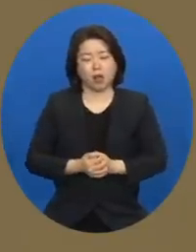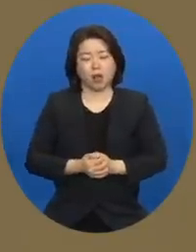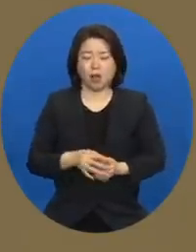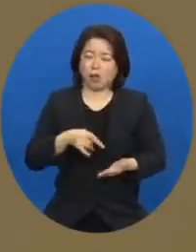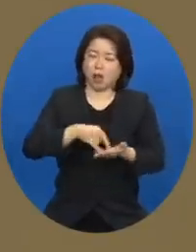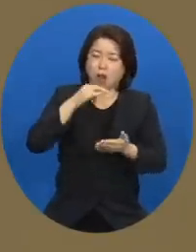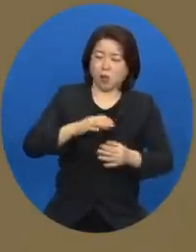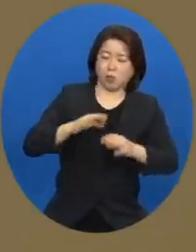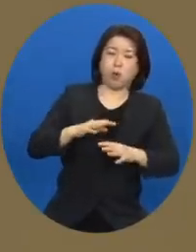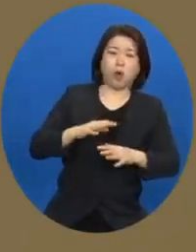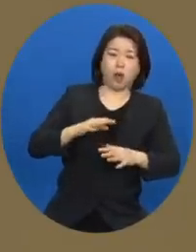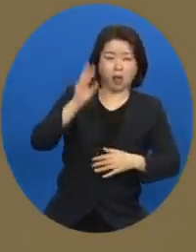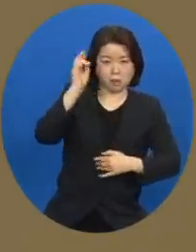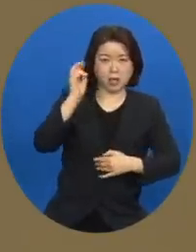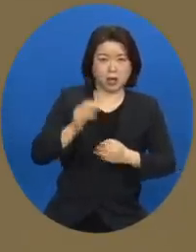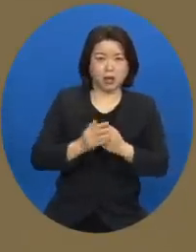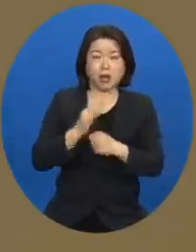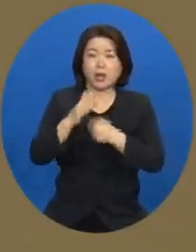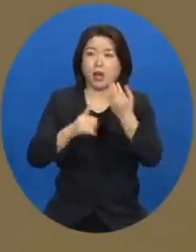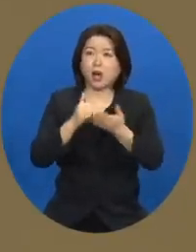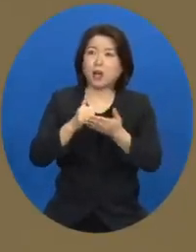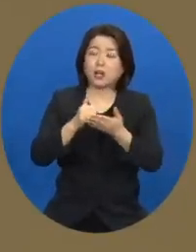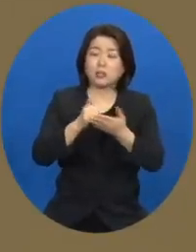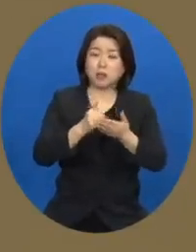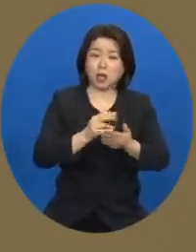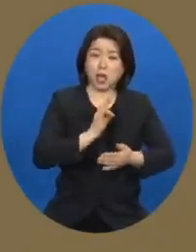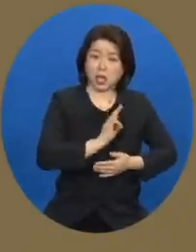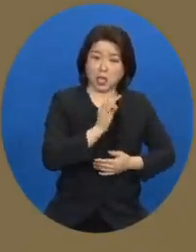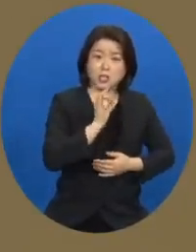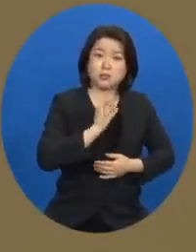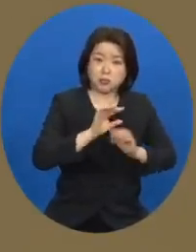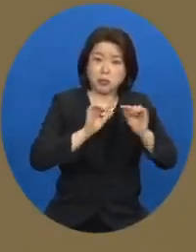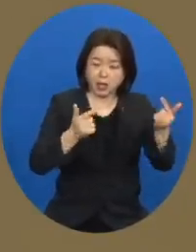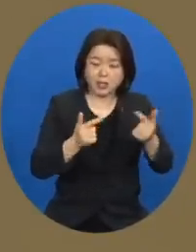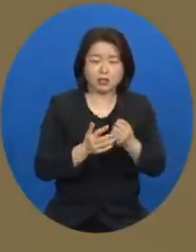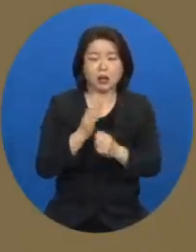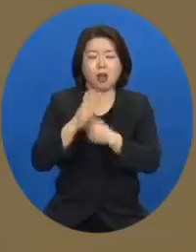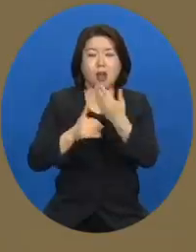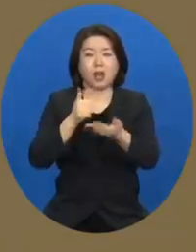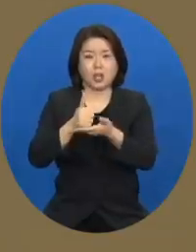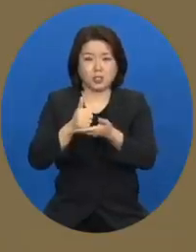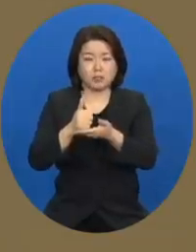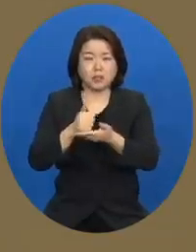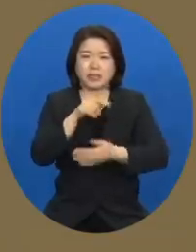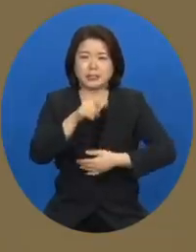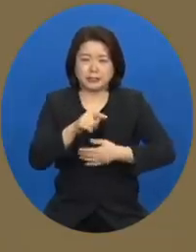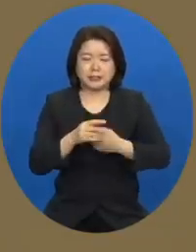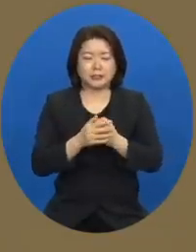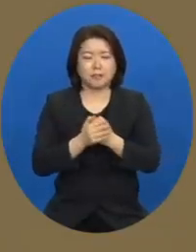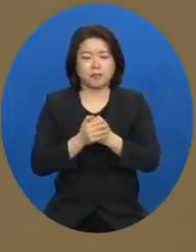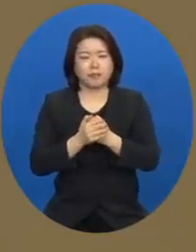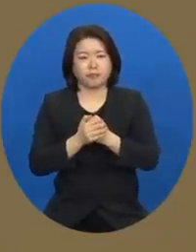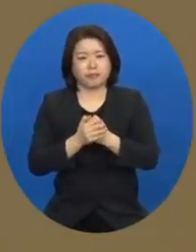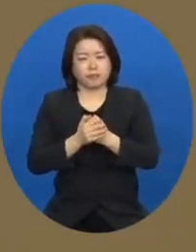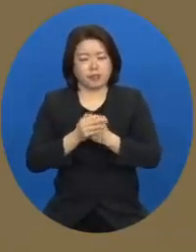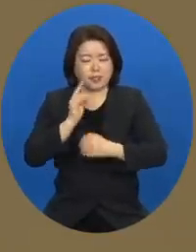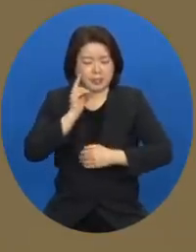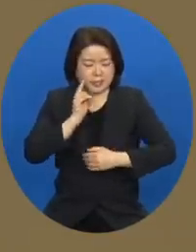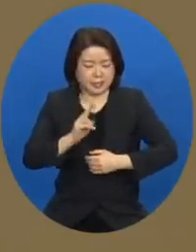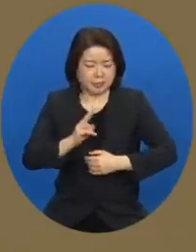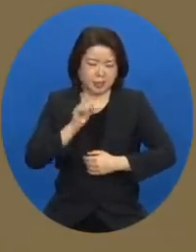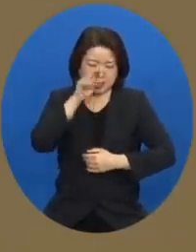놀랐겠습니까? 하나님이 계실 뿐만 아니고 하나님이 그 극도로 타락한